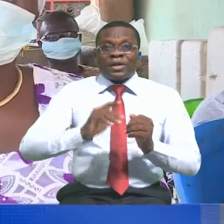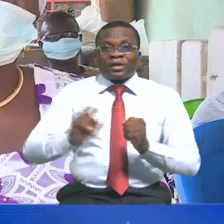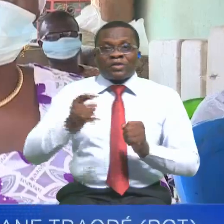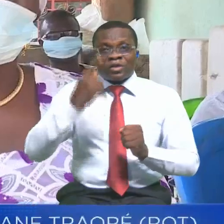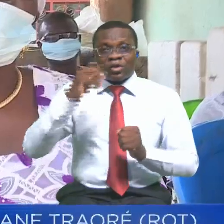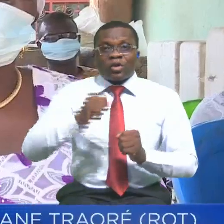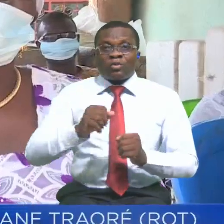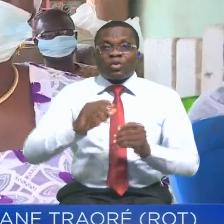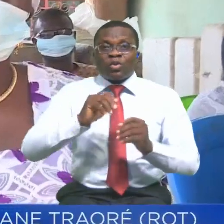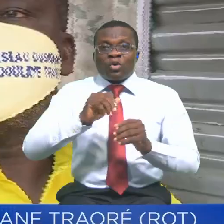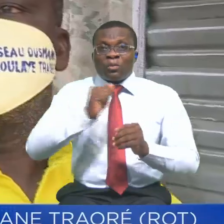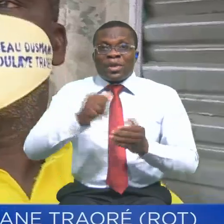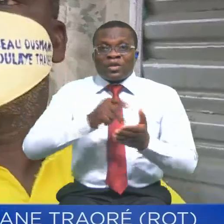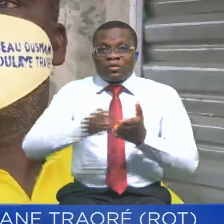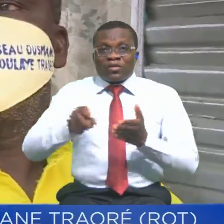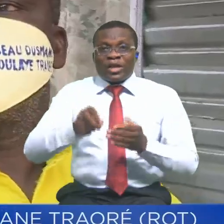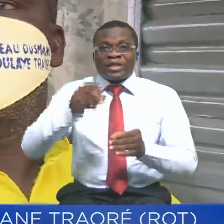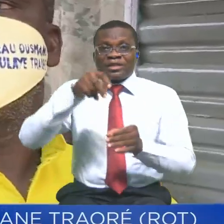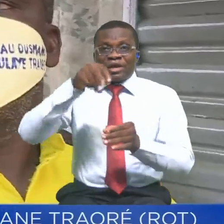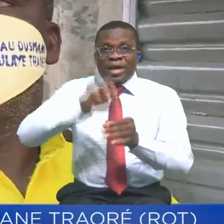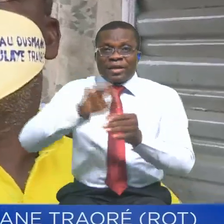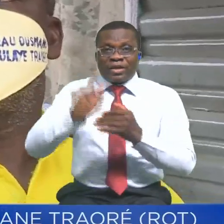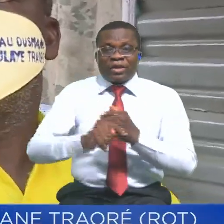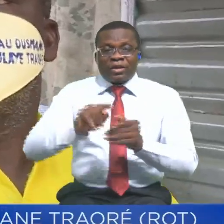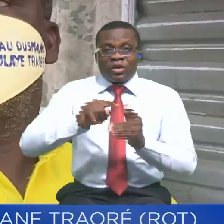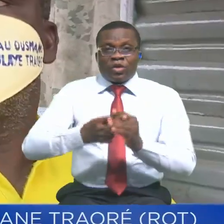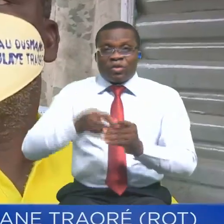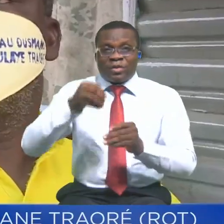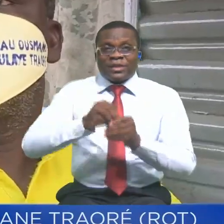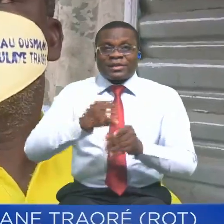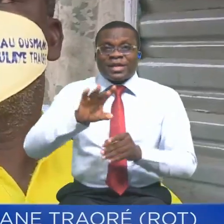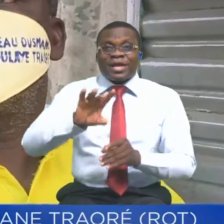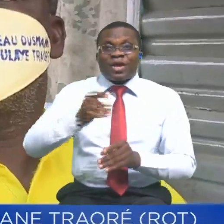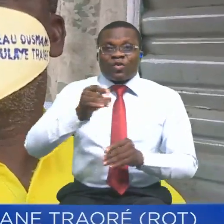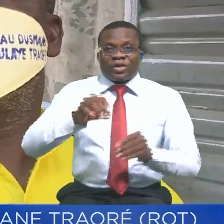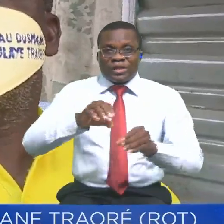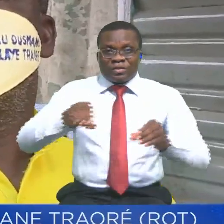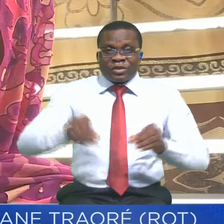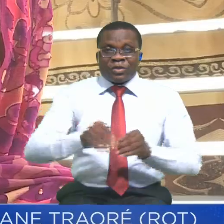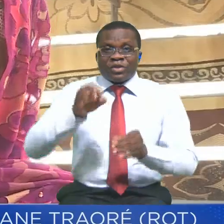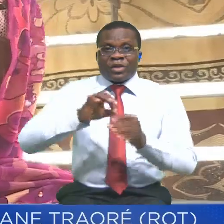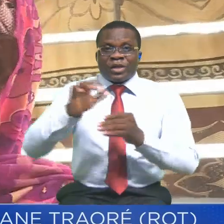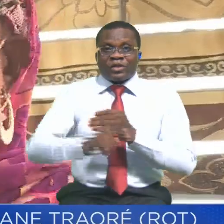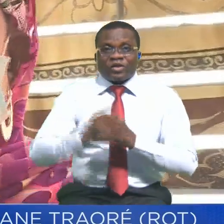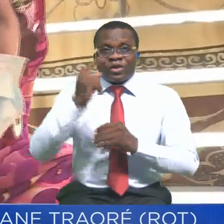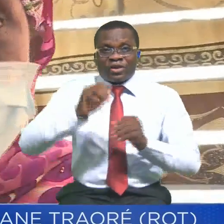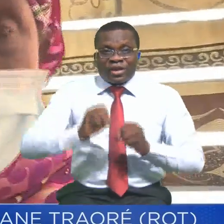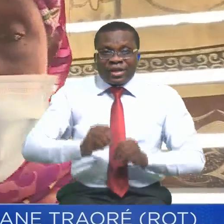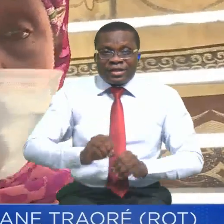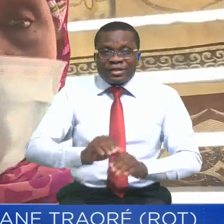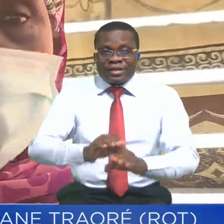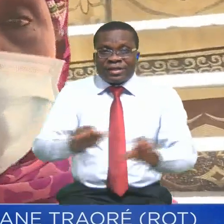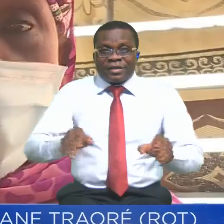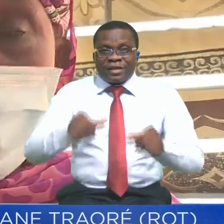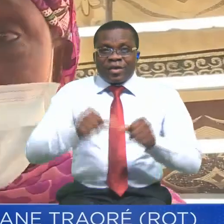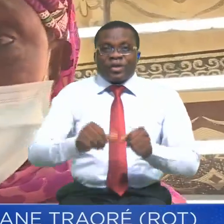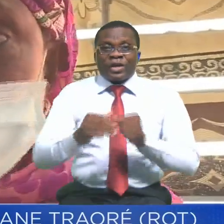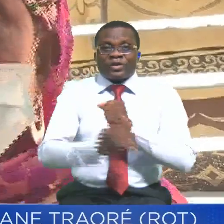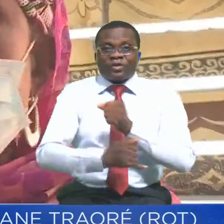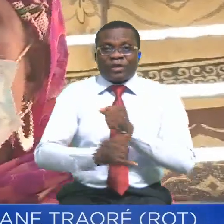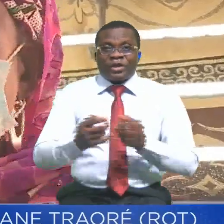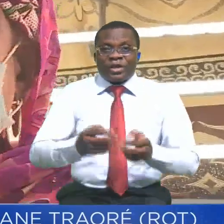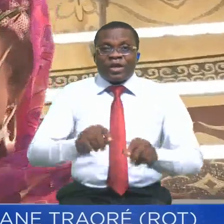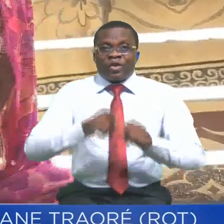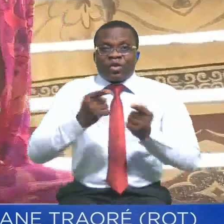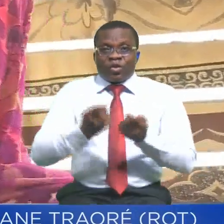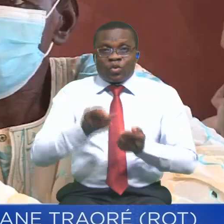la non-violence en période électorale démarre dans la 8e circonscription électorale et s'étendra au reste du pays. Le réseau